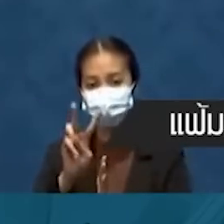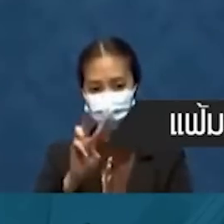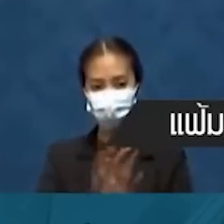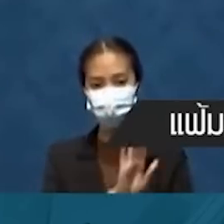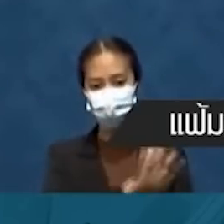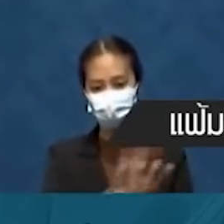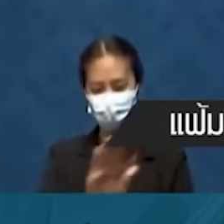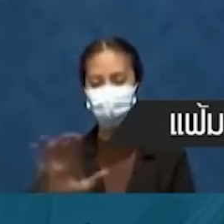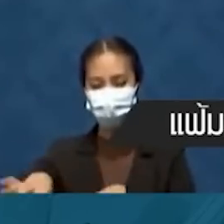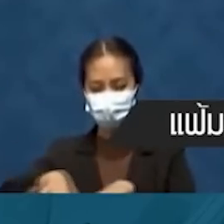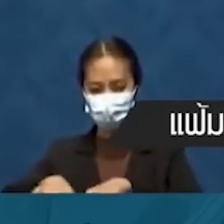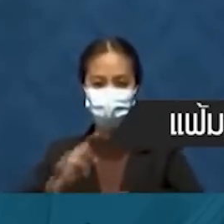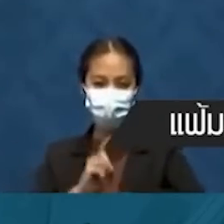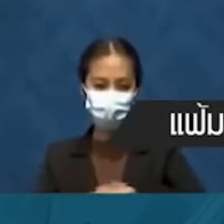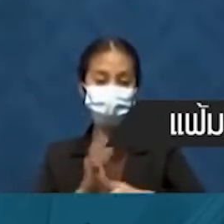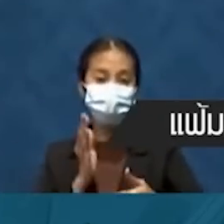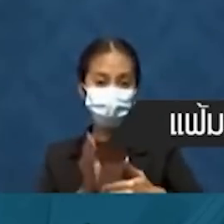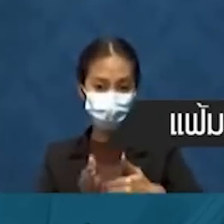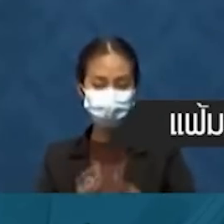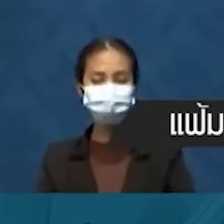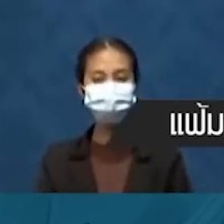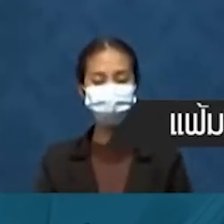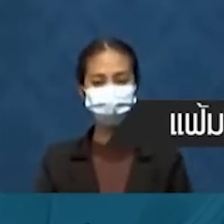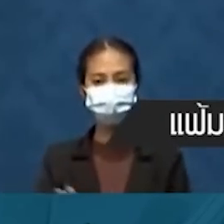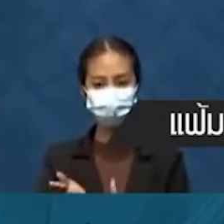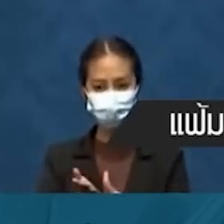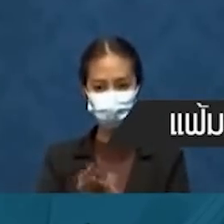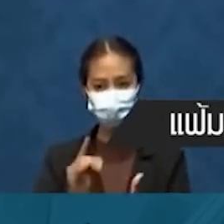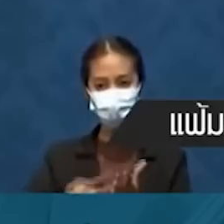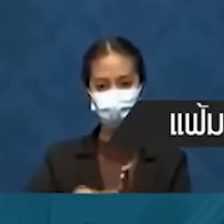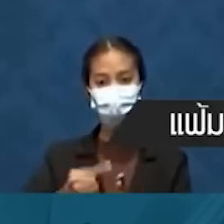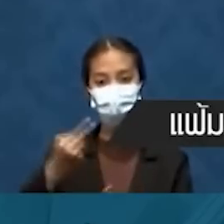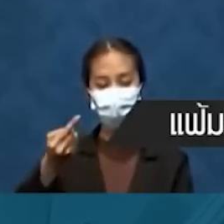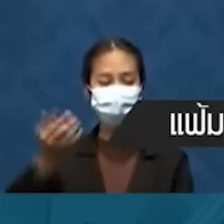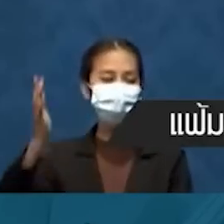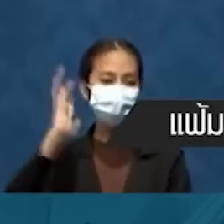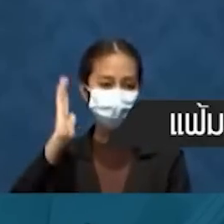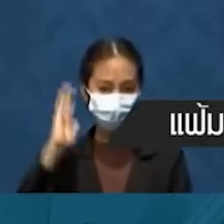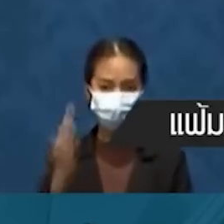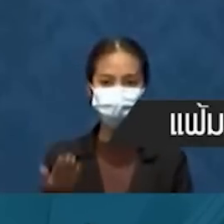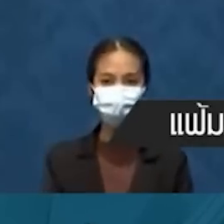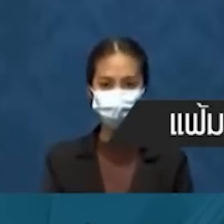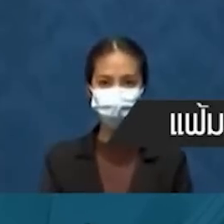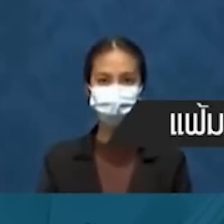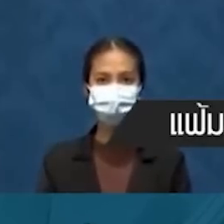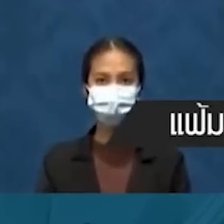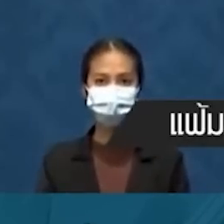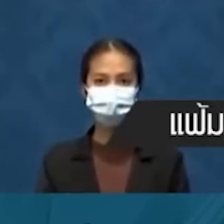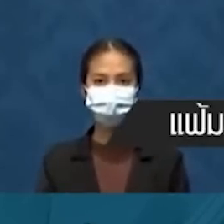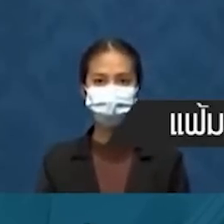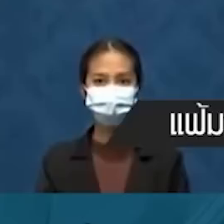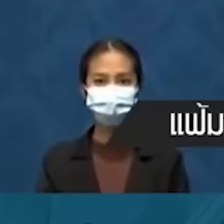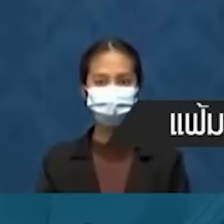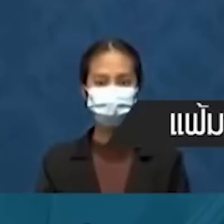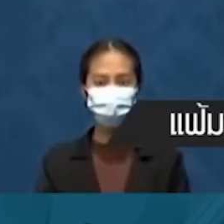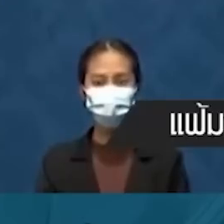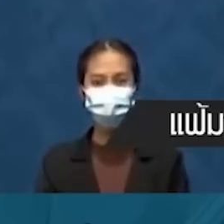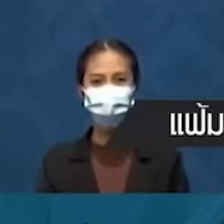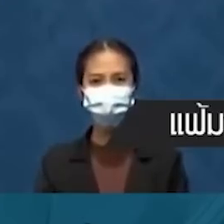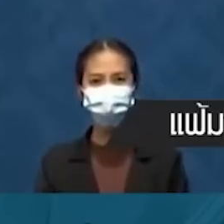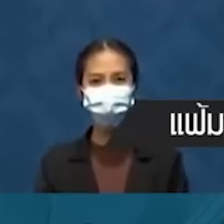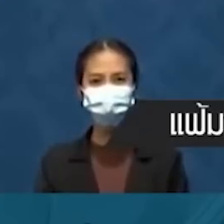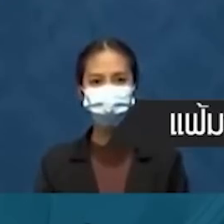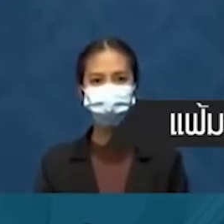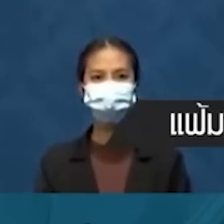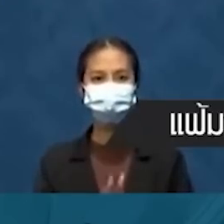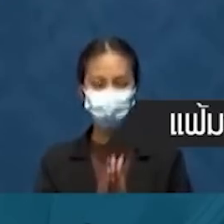ย ไม่ต้องมีคนค้ำไม่มีเบี้ยปรับไม่มีอะไรทั้งสิ้นเนี่ยนะฮะก็ปรากฏว่า พอส่งไปที่สวเนี่ยสวเขาไปแก้ไง